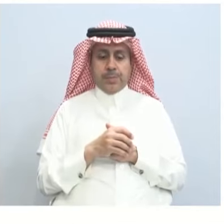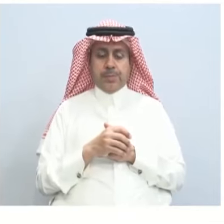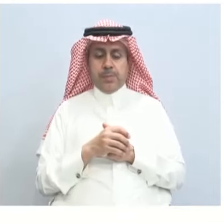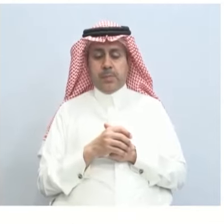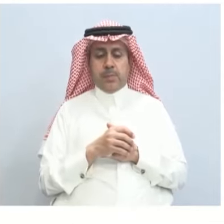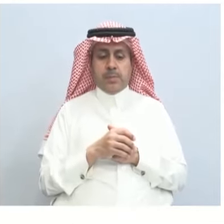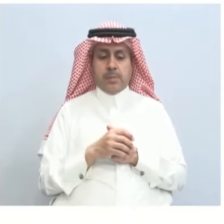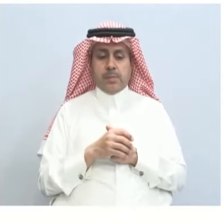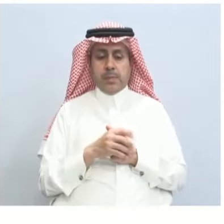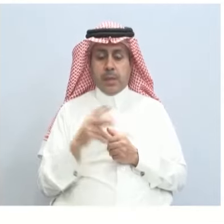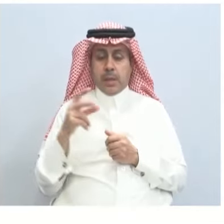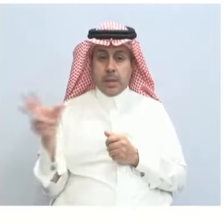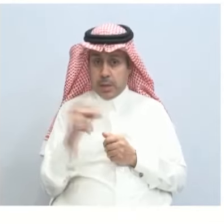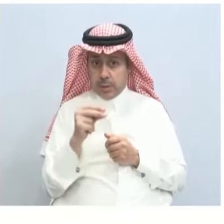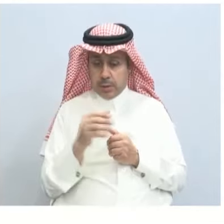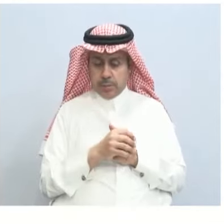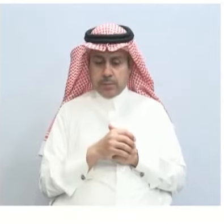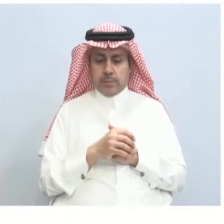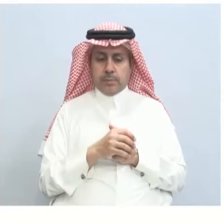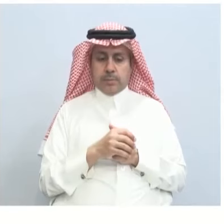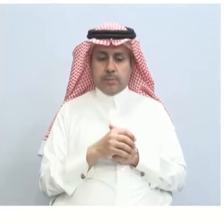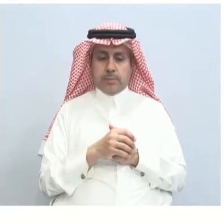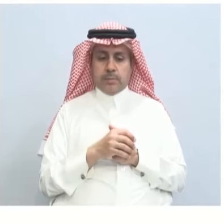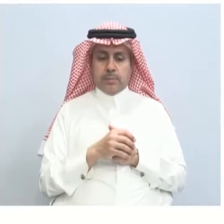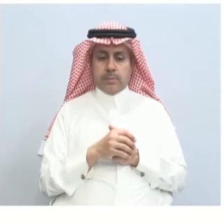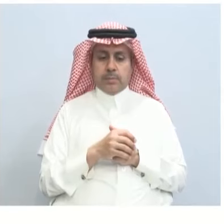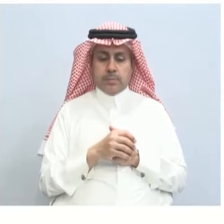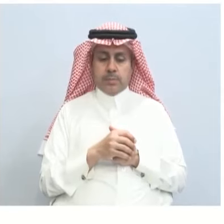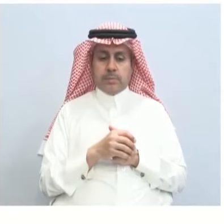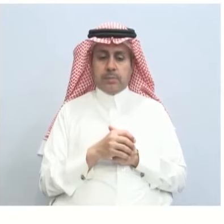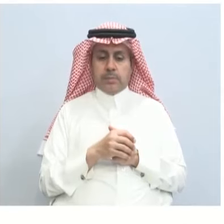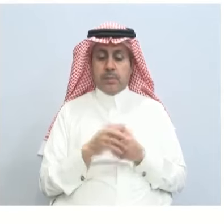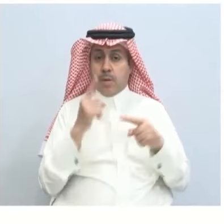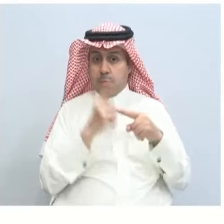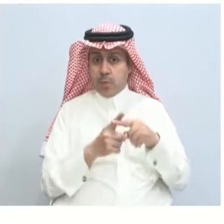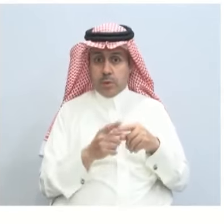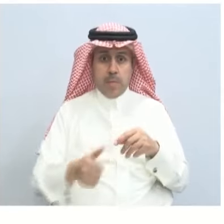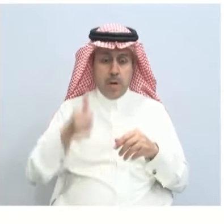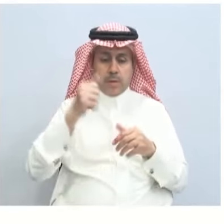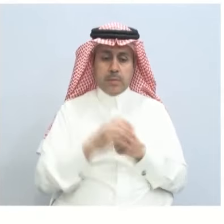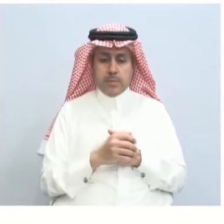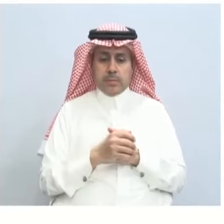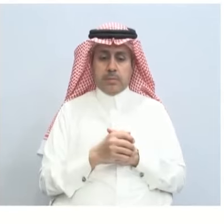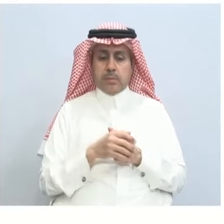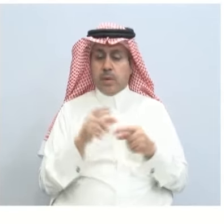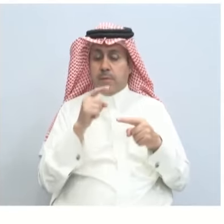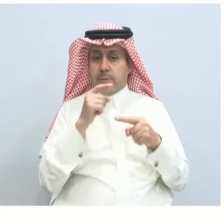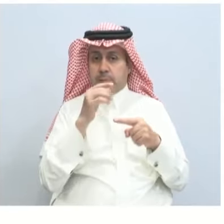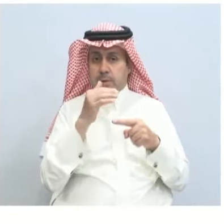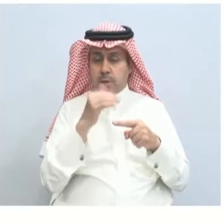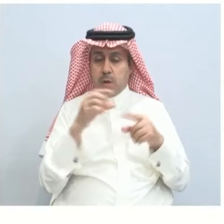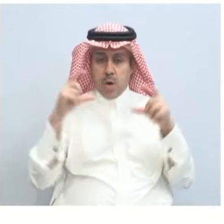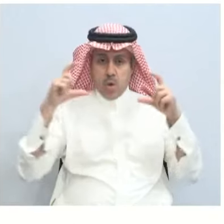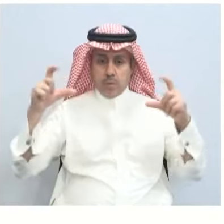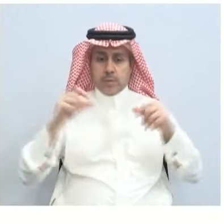التالي الناتج بون على النحو التالي راح اقول الان موجب اي ففتح كسر افتح